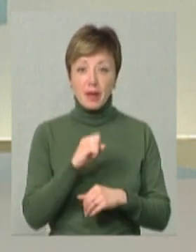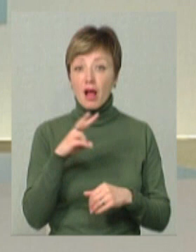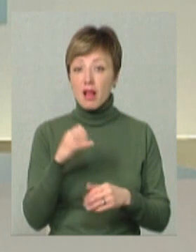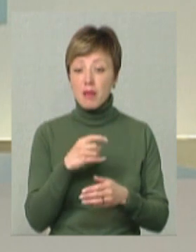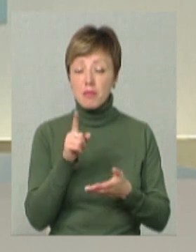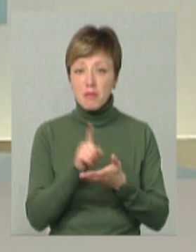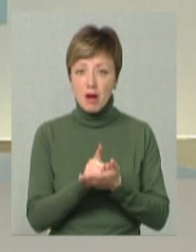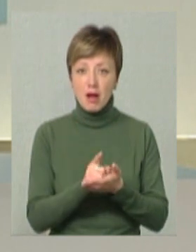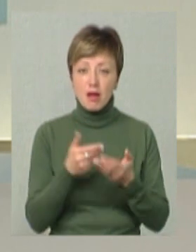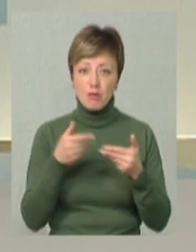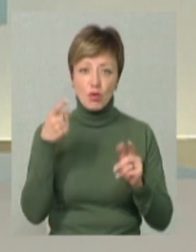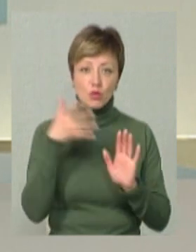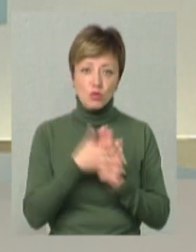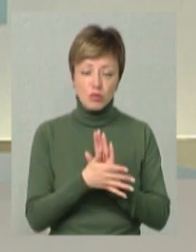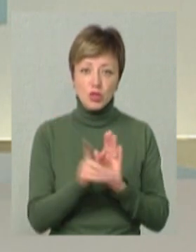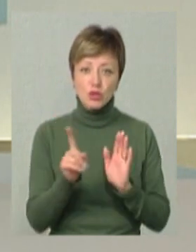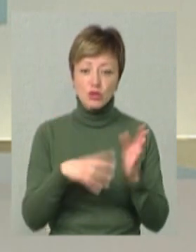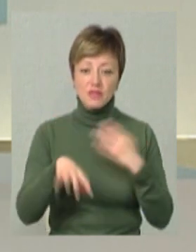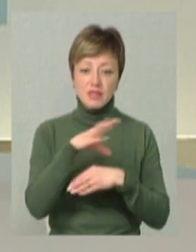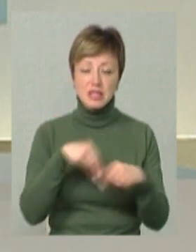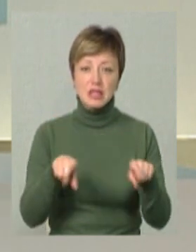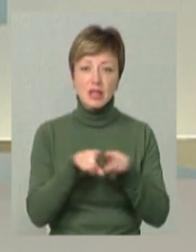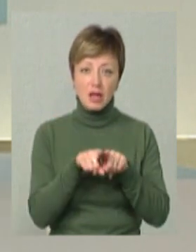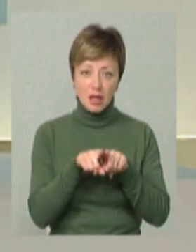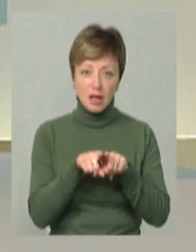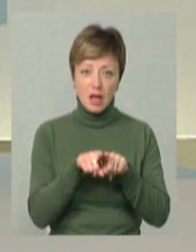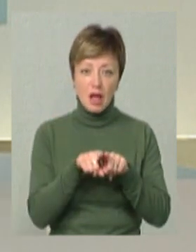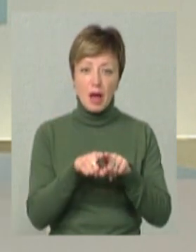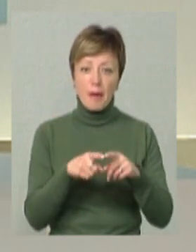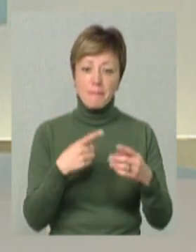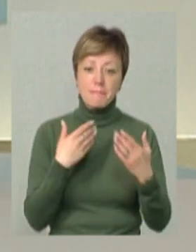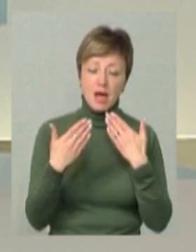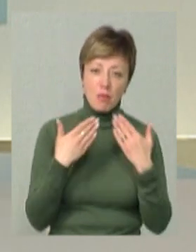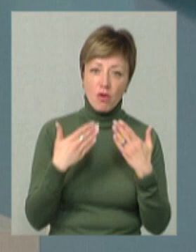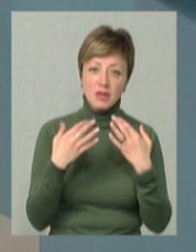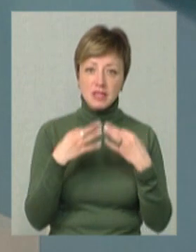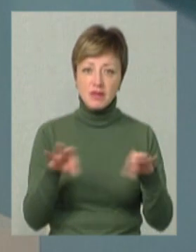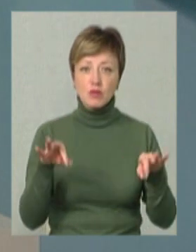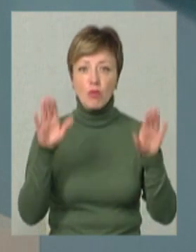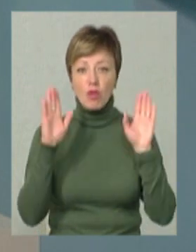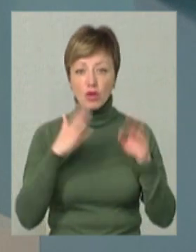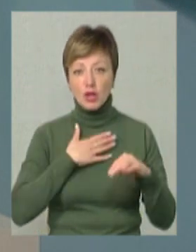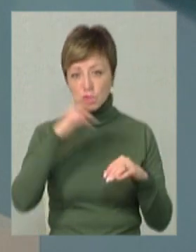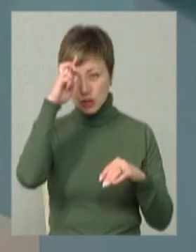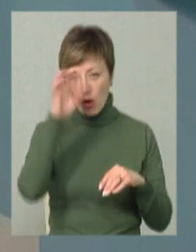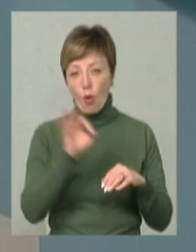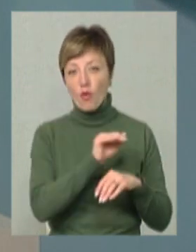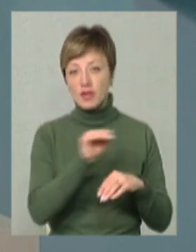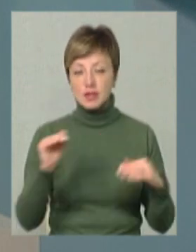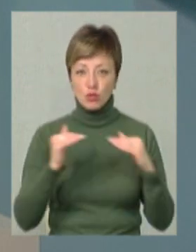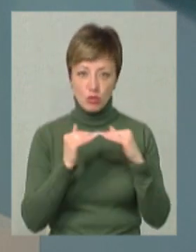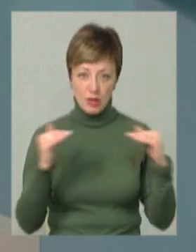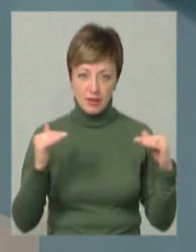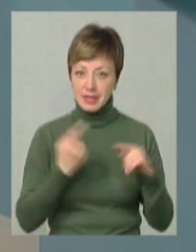ми маємо разом з тим розуміти, що усі такі перемовини щодо звільнення з полону в нашій державі проводяться лише на офіційному